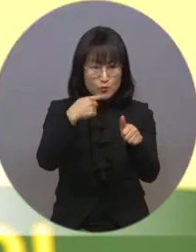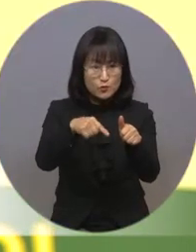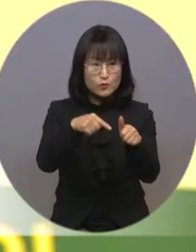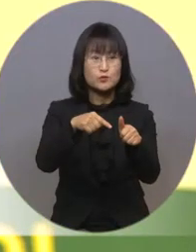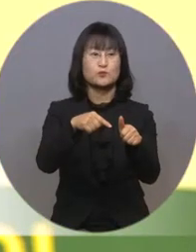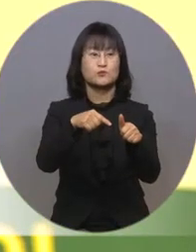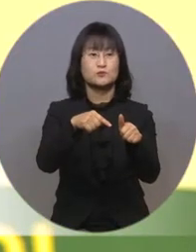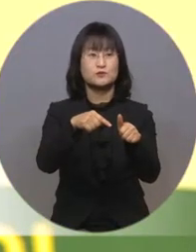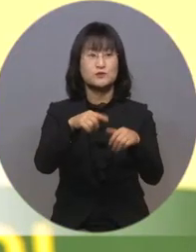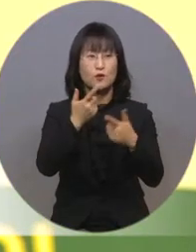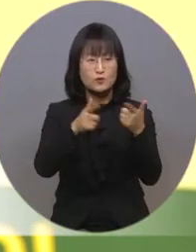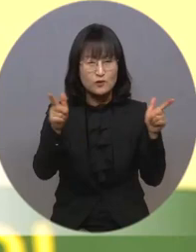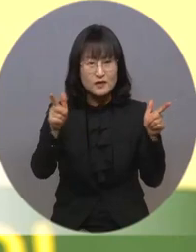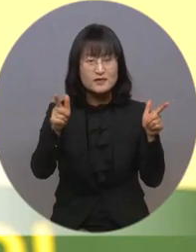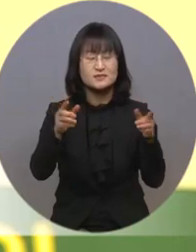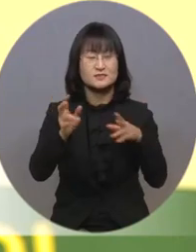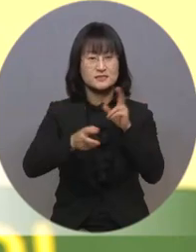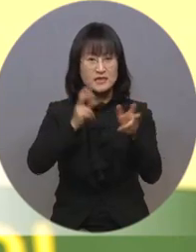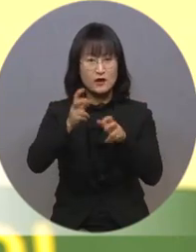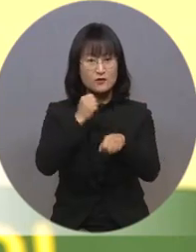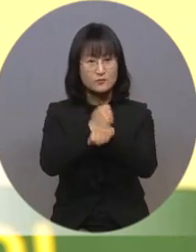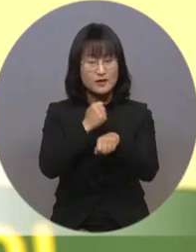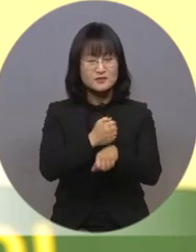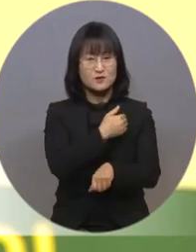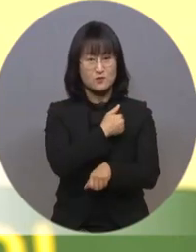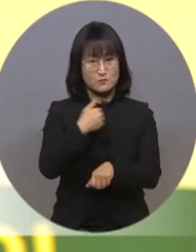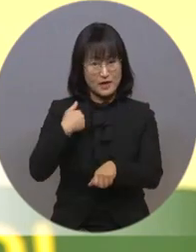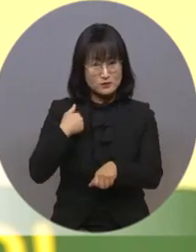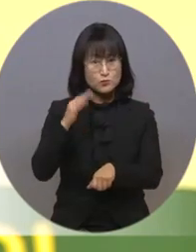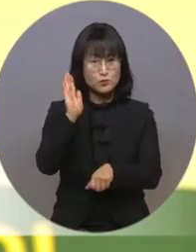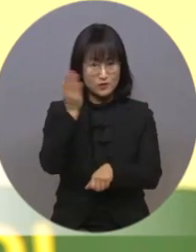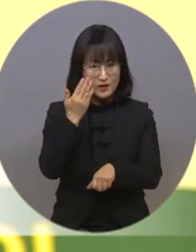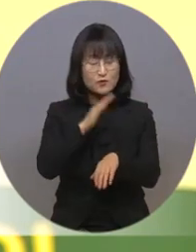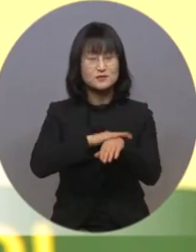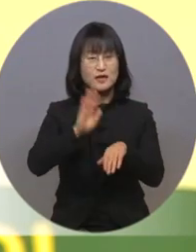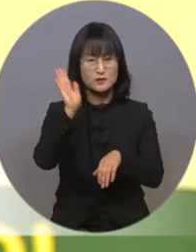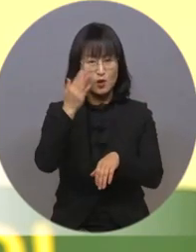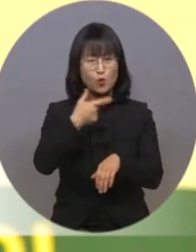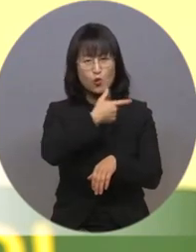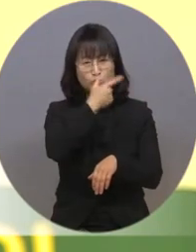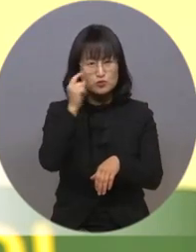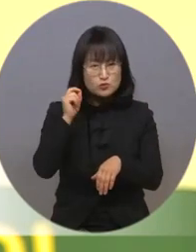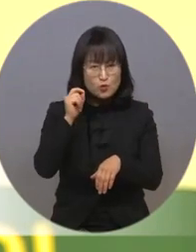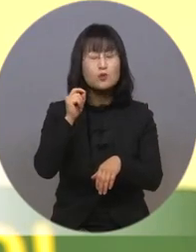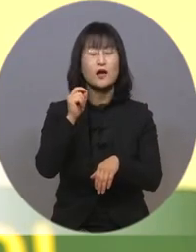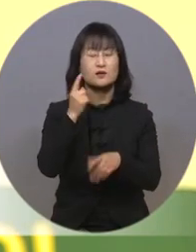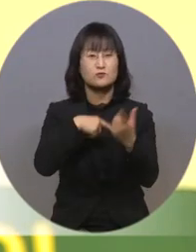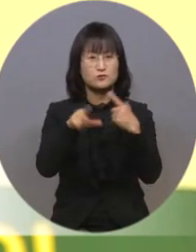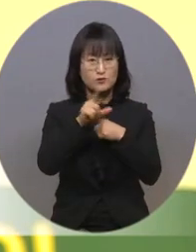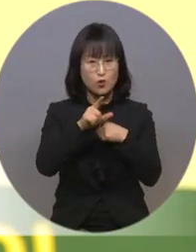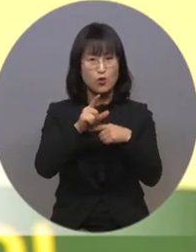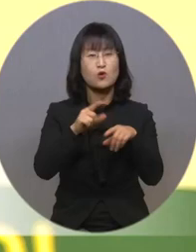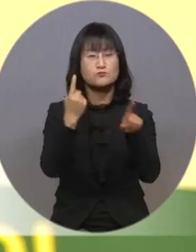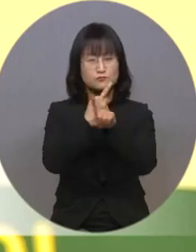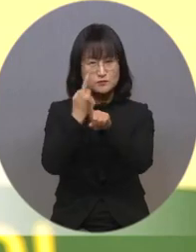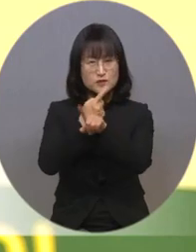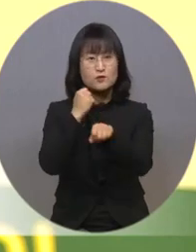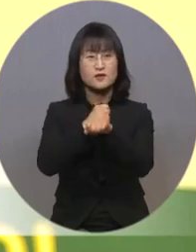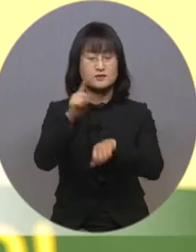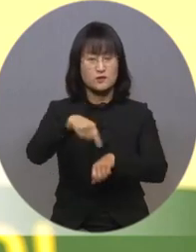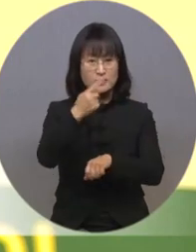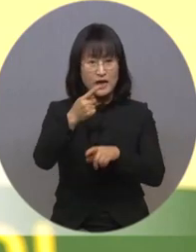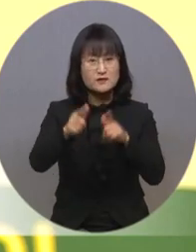진행하며 만족스러웠던 부분은 잘 살리고 미진했던 부분은 보완해 다음